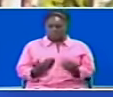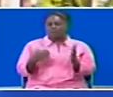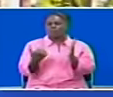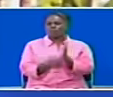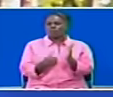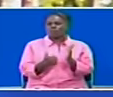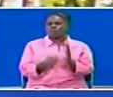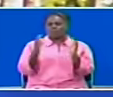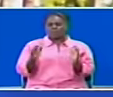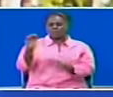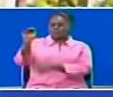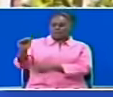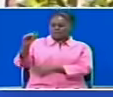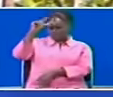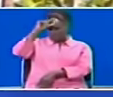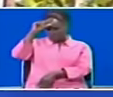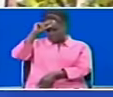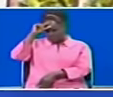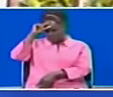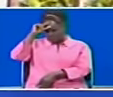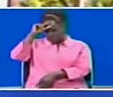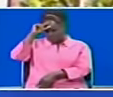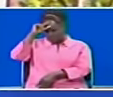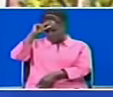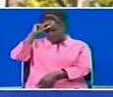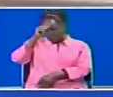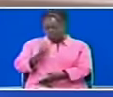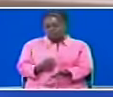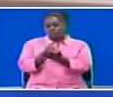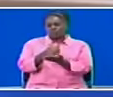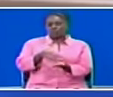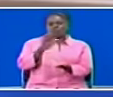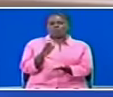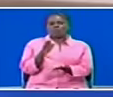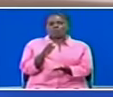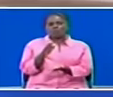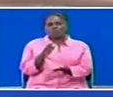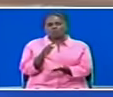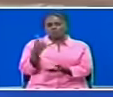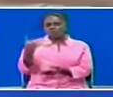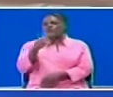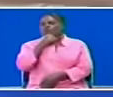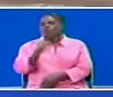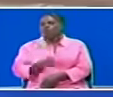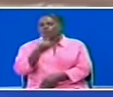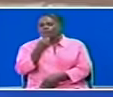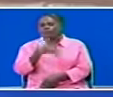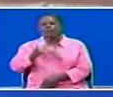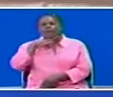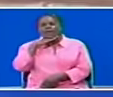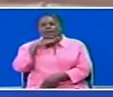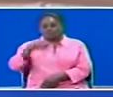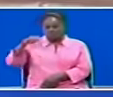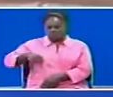shida. Sasa tungeomba serikali tuongezee ulinzi, sababu ni kubaya sana hapa. Mwezi jana mzee mmoja baji kwa jina Mogoro aliuawa.